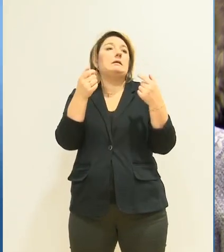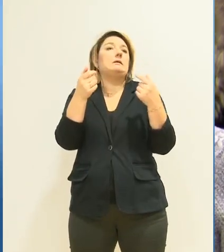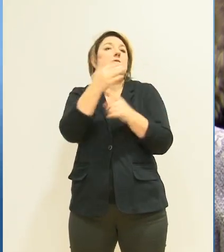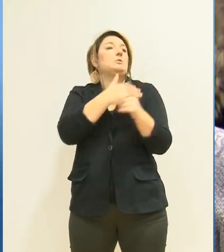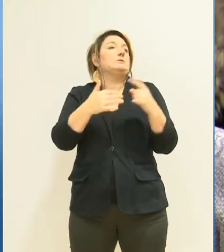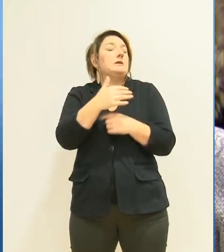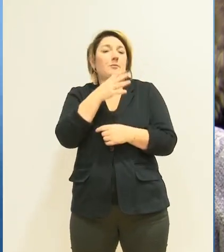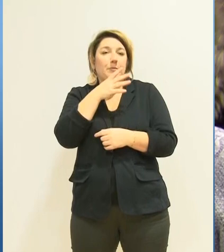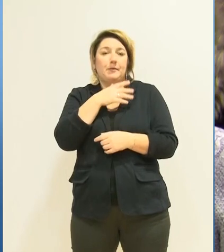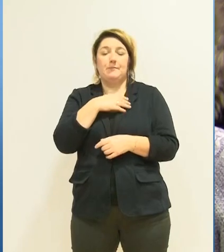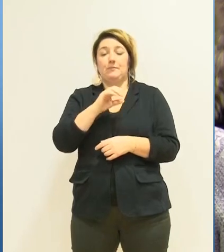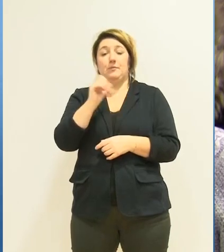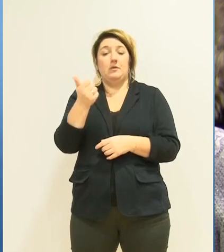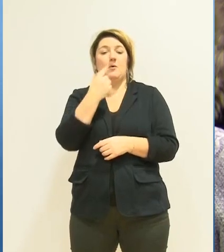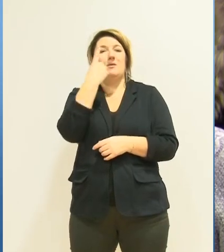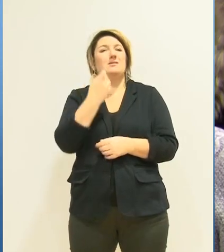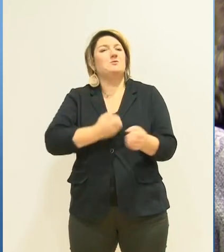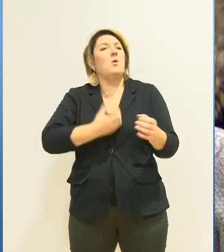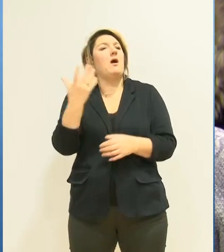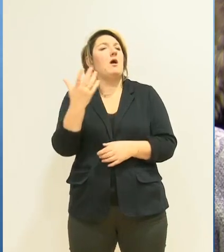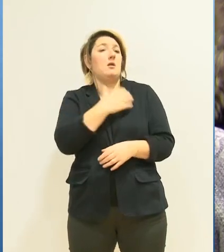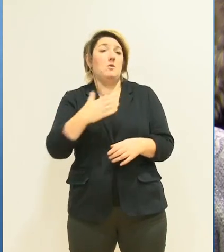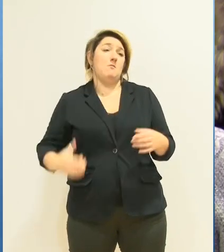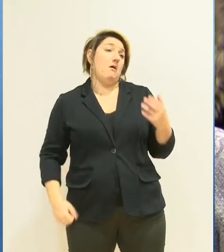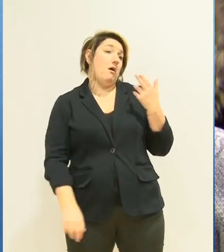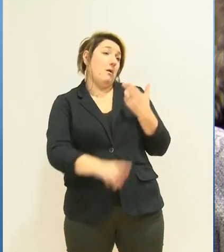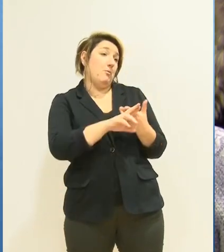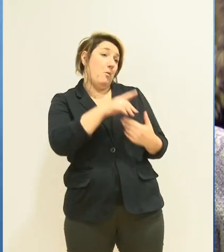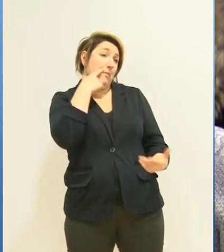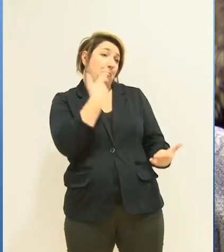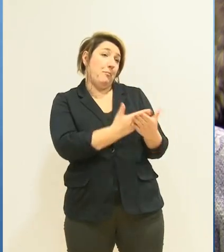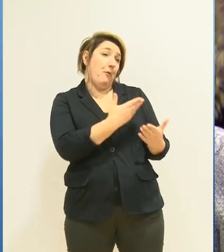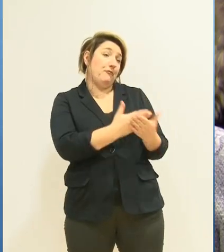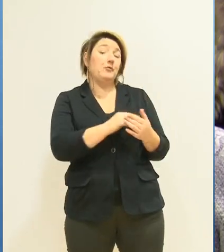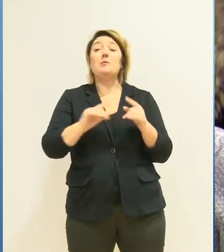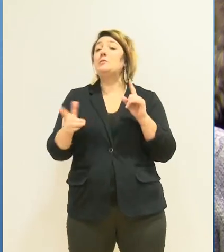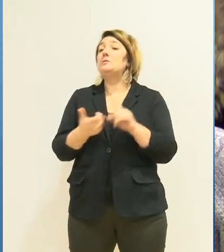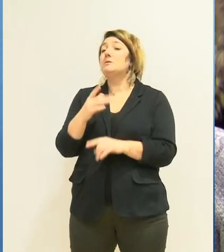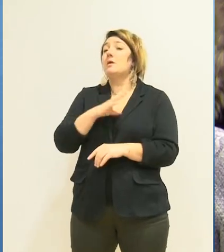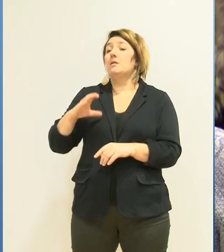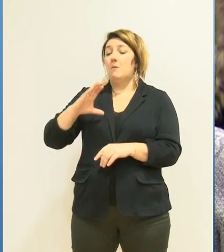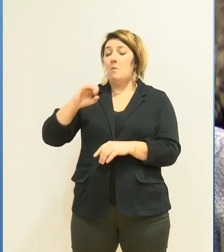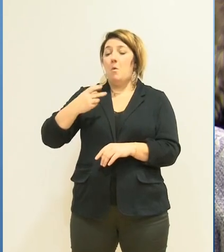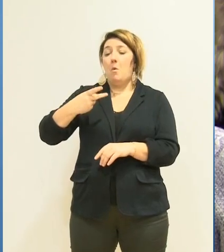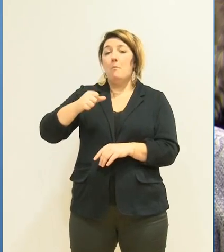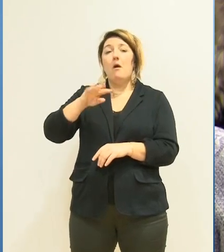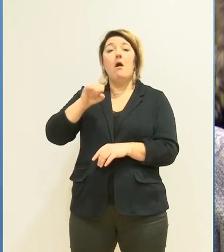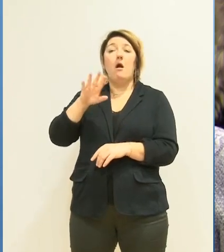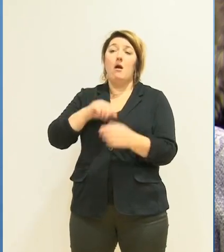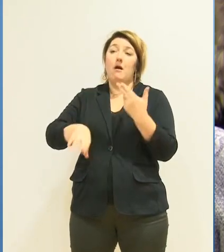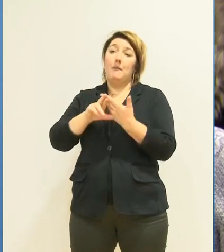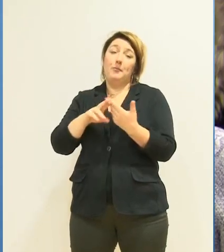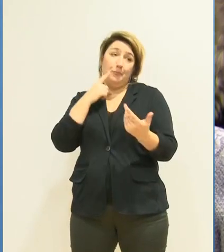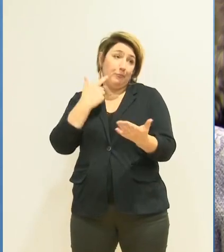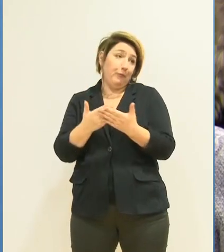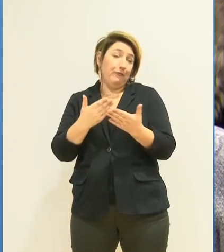la réponse du maire à notre question orale et la deuxième c'était intervention madame comparé à et si l'écologie peut être antisocial voilà